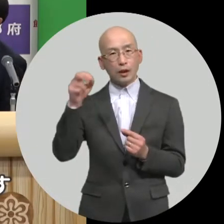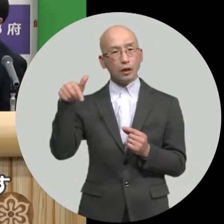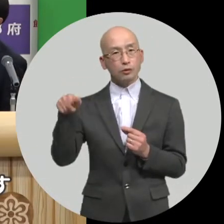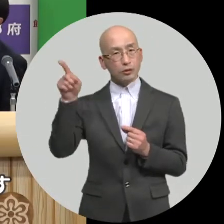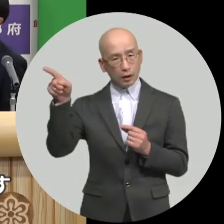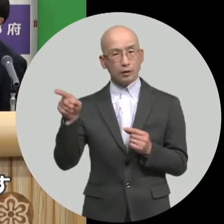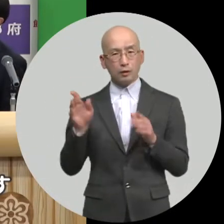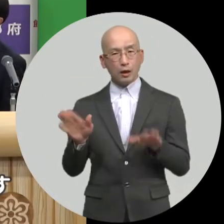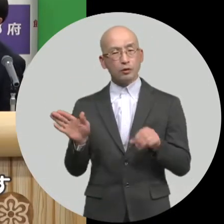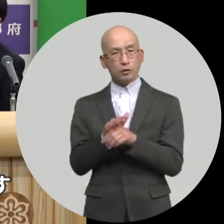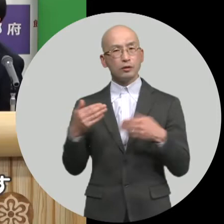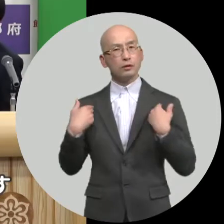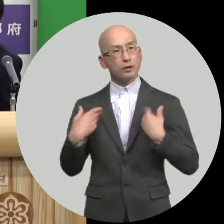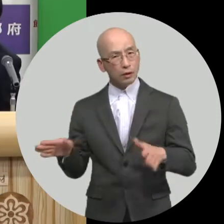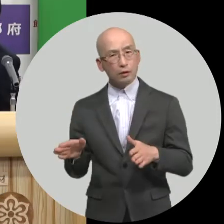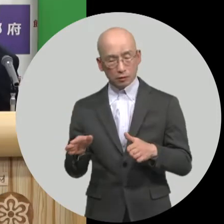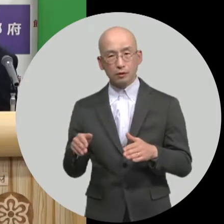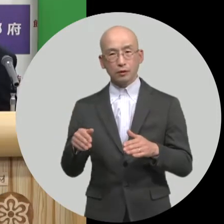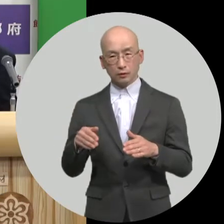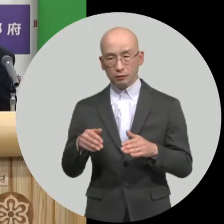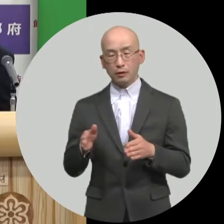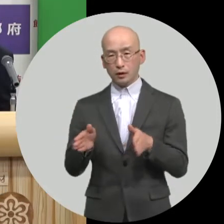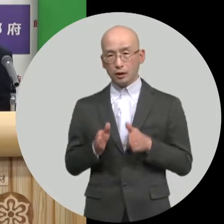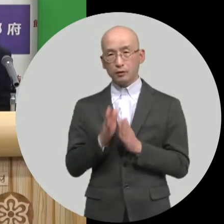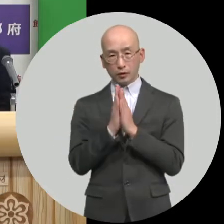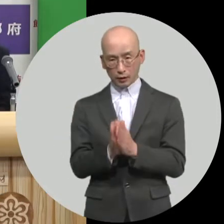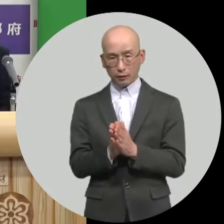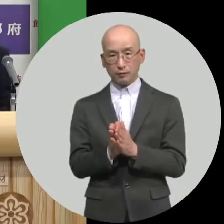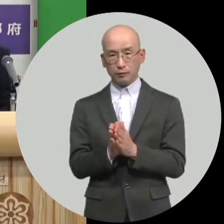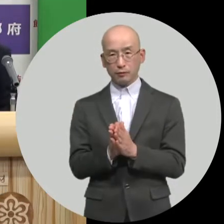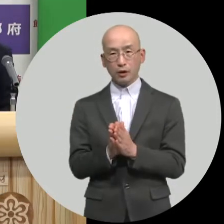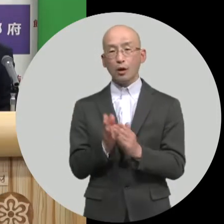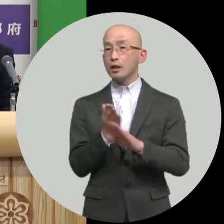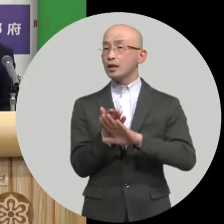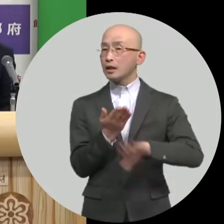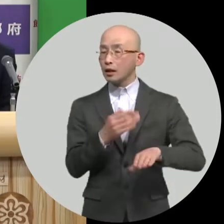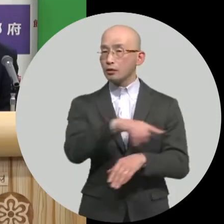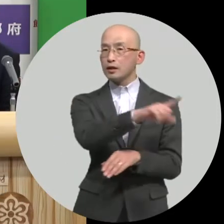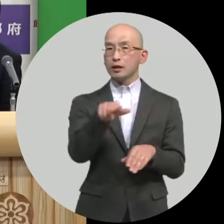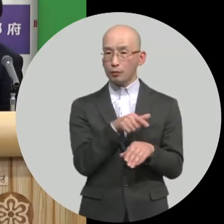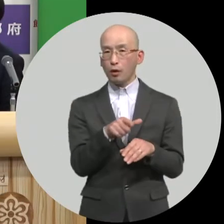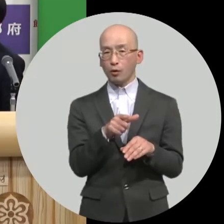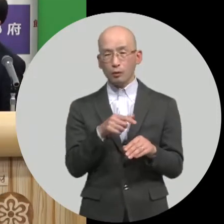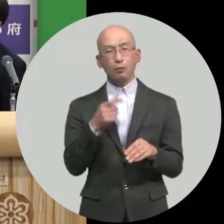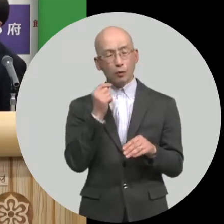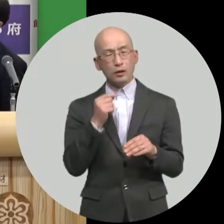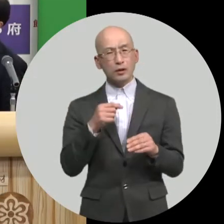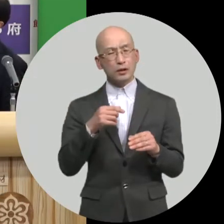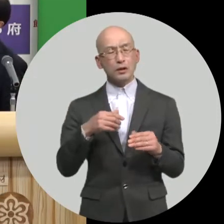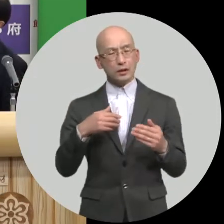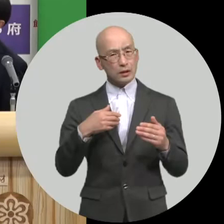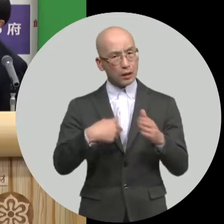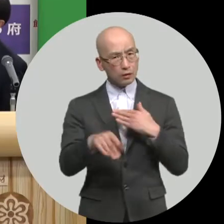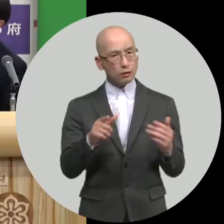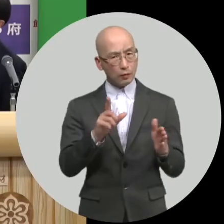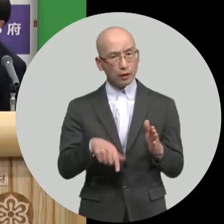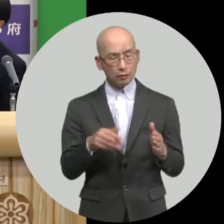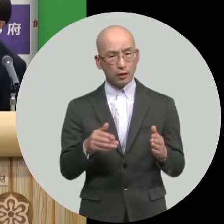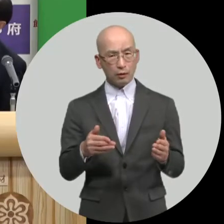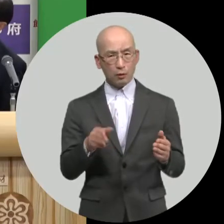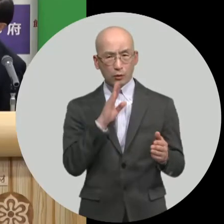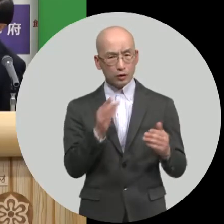控えるし、まあ、それ以外、区域内の往来も含めてですけれども、外出については必要性を改めて検討していただきたいと思っ